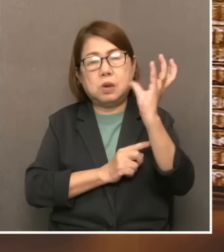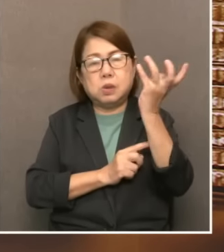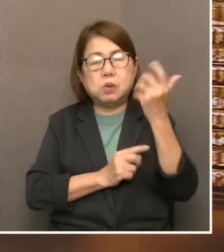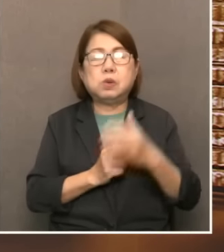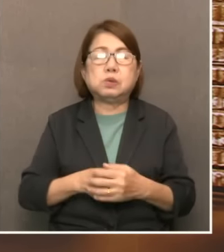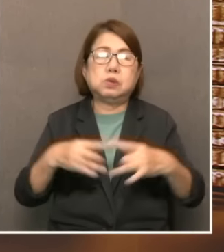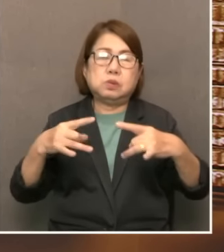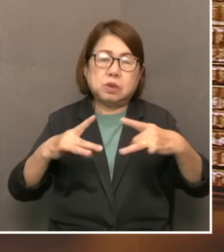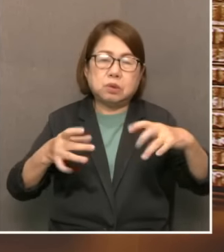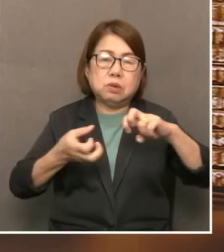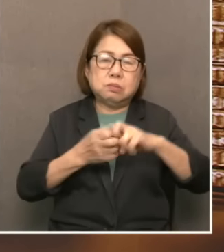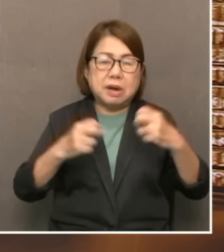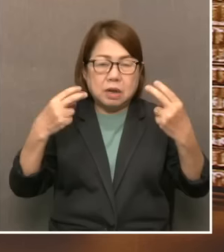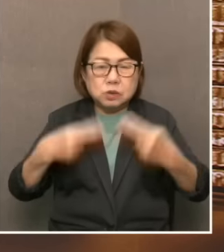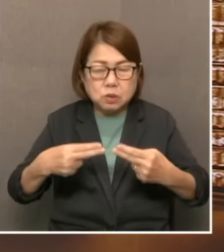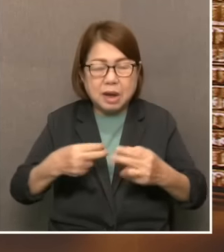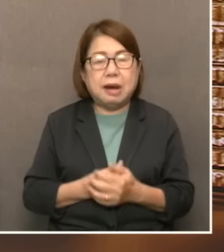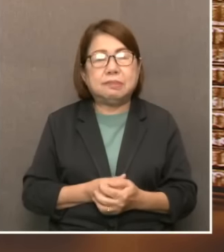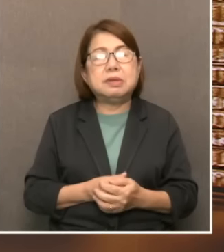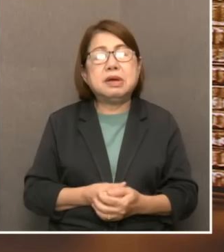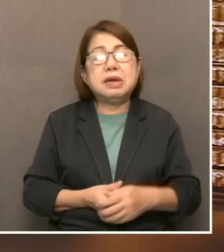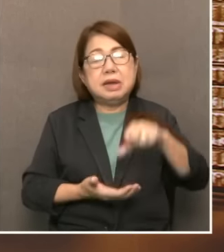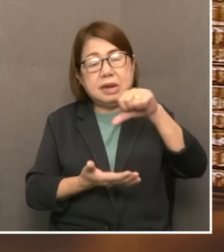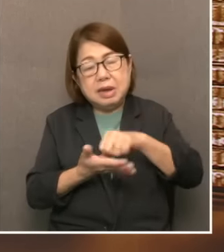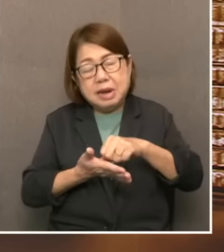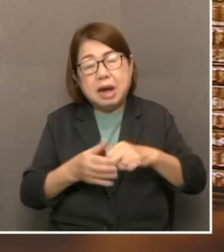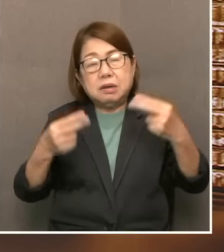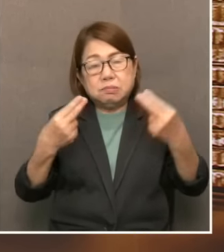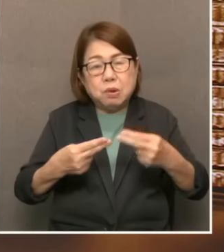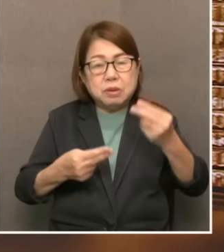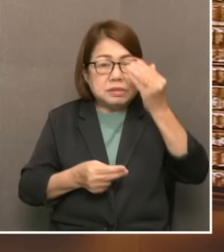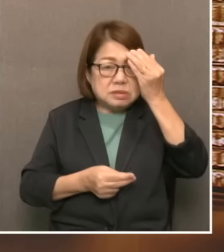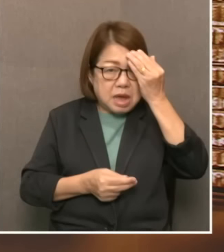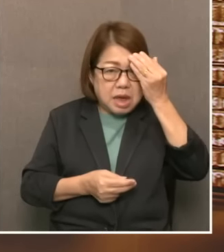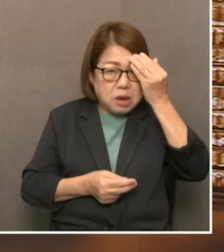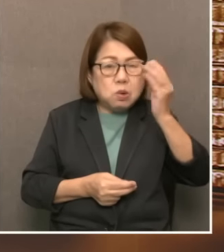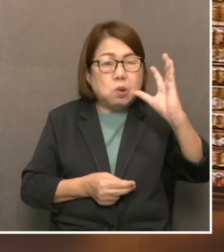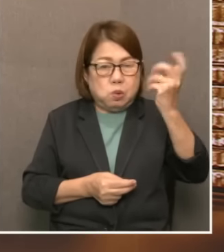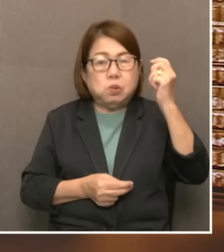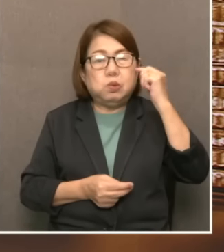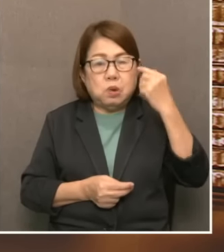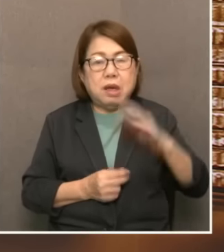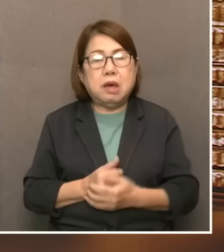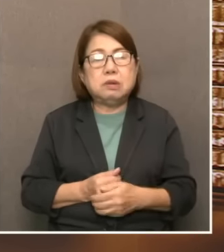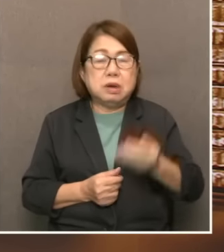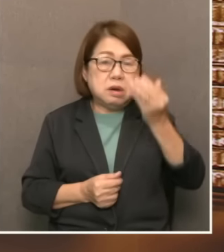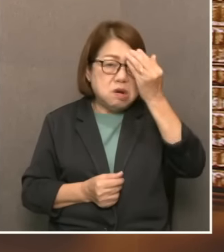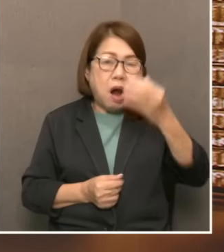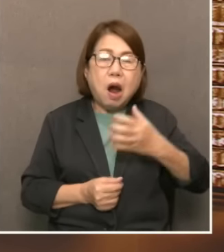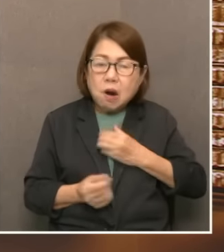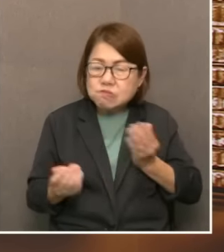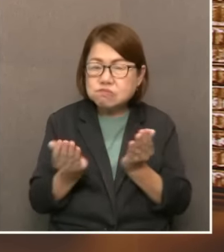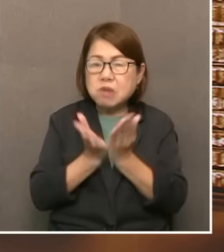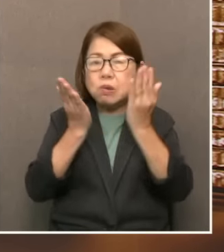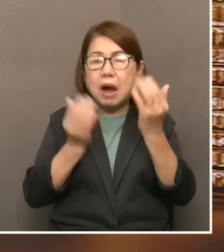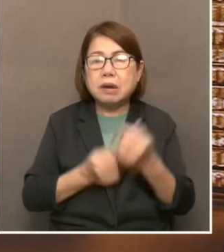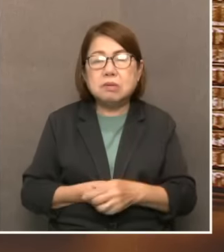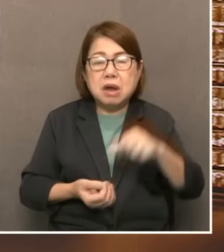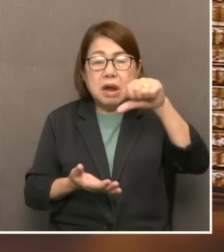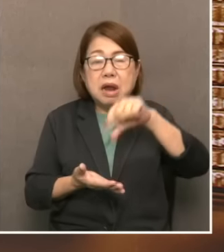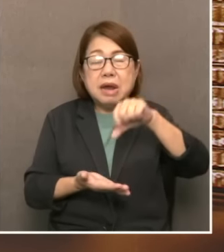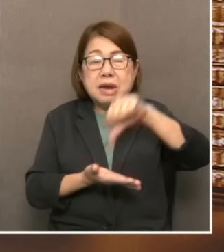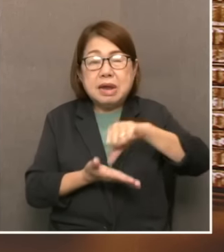สู้รบที่เกิดขึ้นไม่ว่าจะเป็นอิหร่านกับอิสราเอลนี่อันนี้ทั่วโลกลุ้นกันอยู่นะครับว่าทางอิสราเอลจะตอบโต้กลับอิหร่านอย่าง